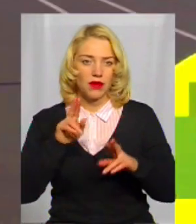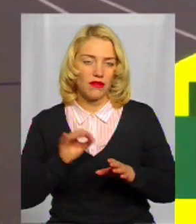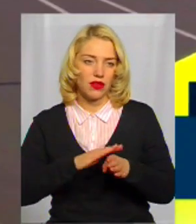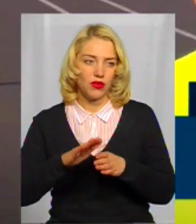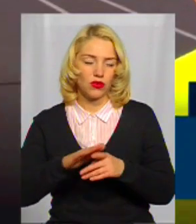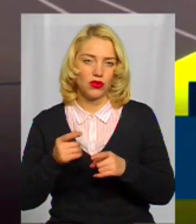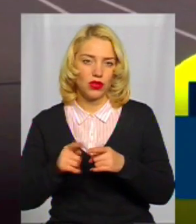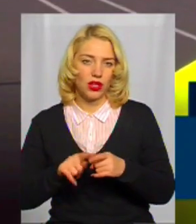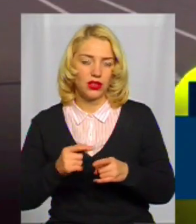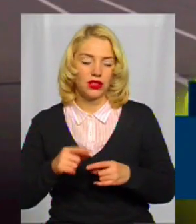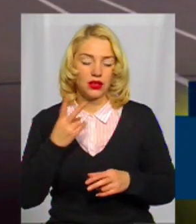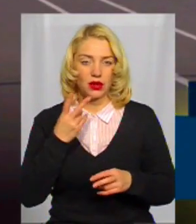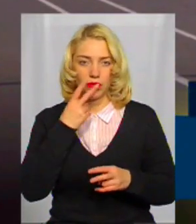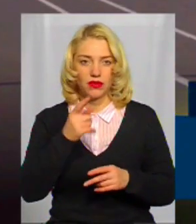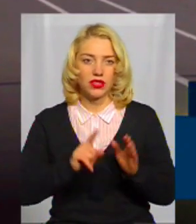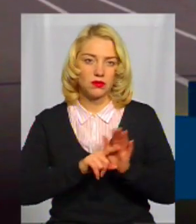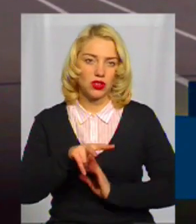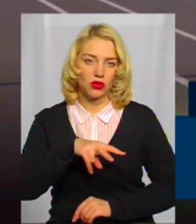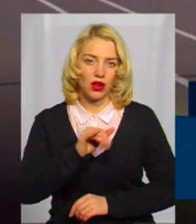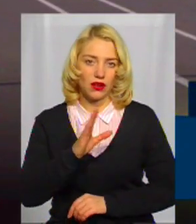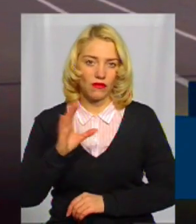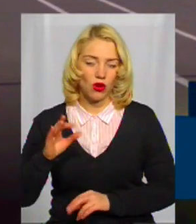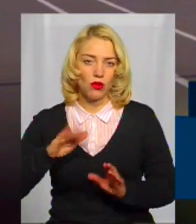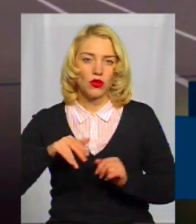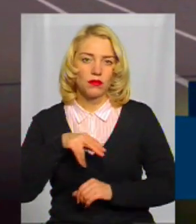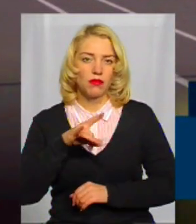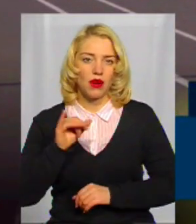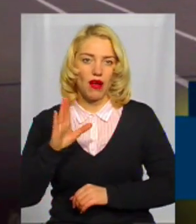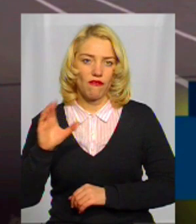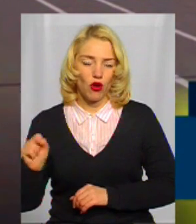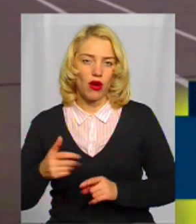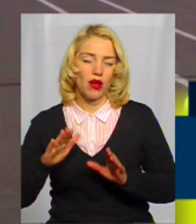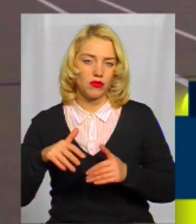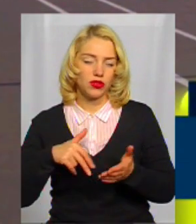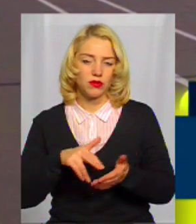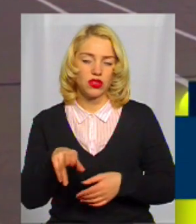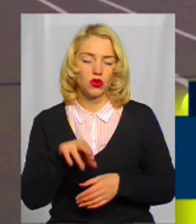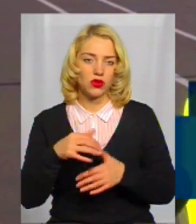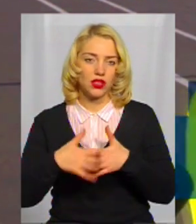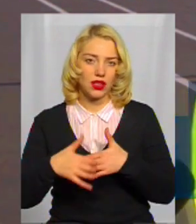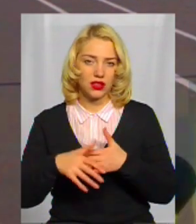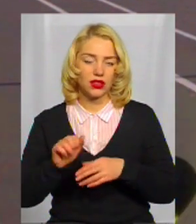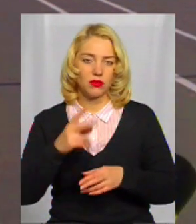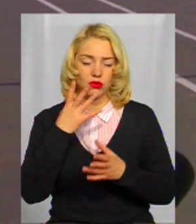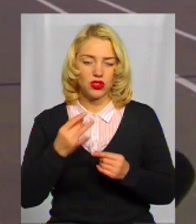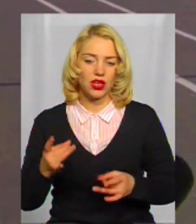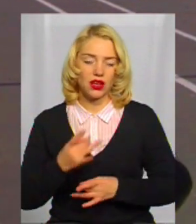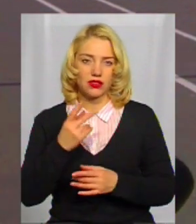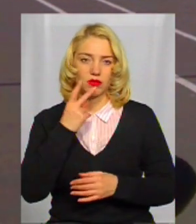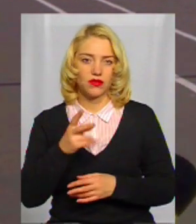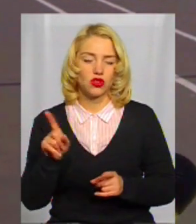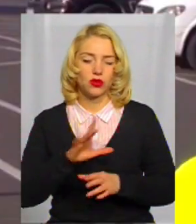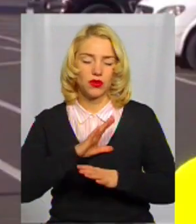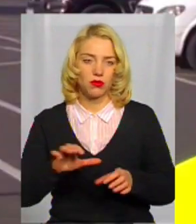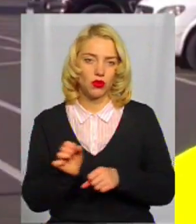їх. Подивитись спочатку наліво, потім направо. Дійти до середини, потім ще раз подивитися, щоб не